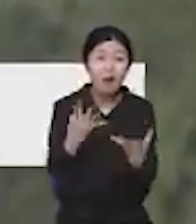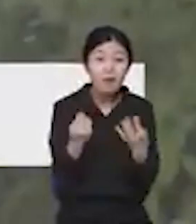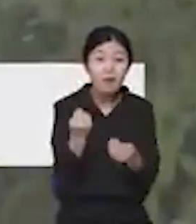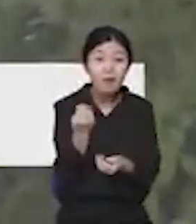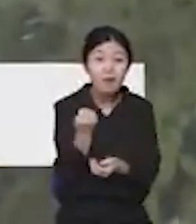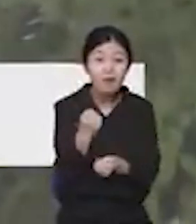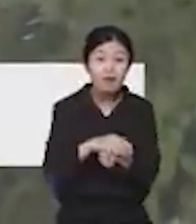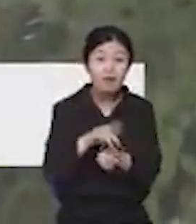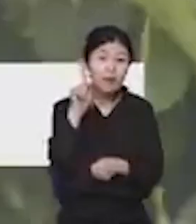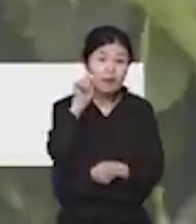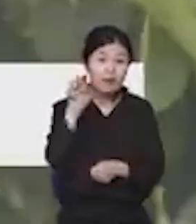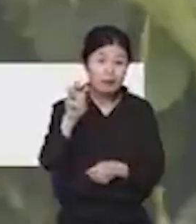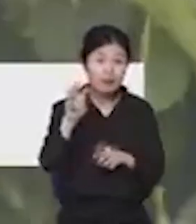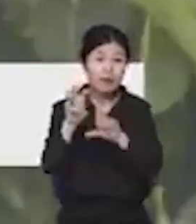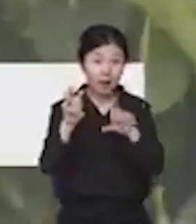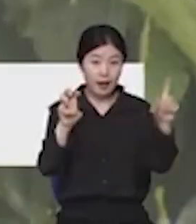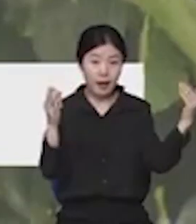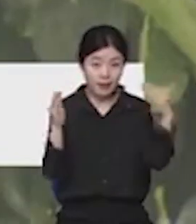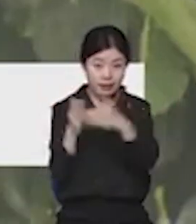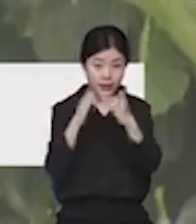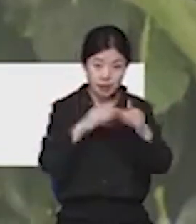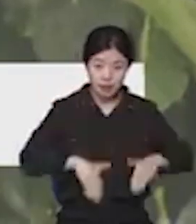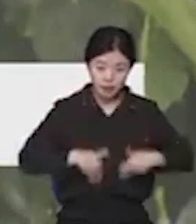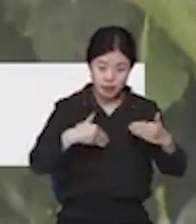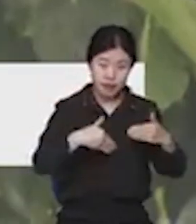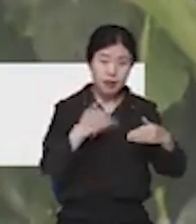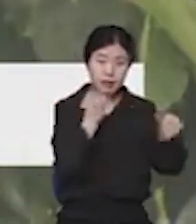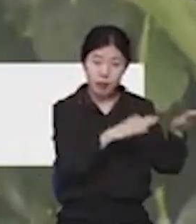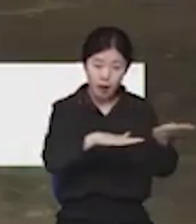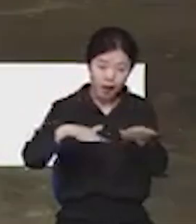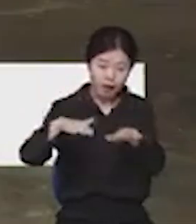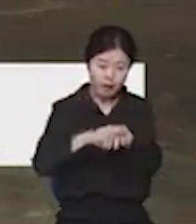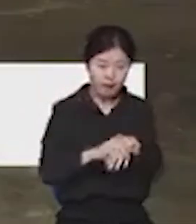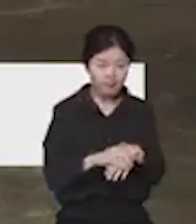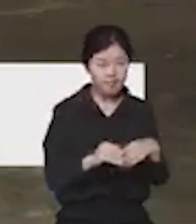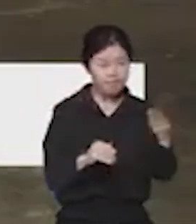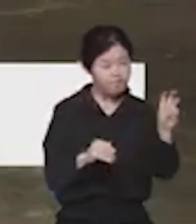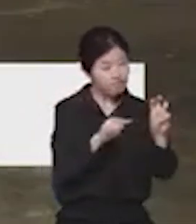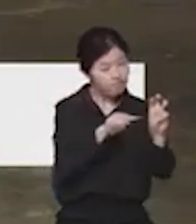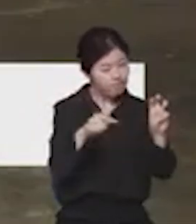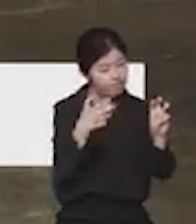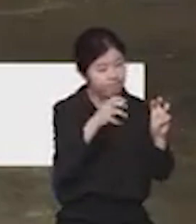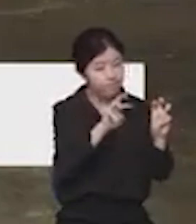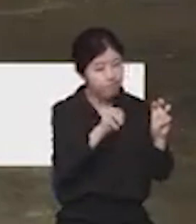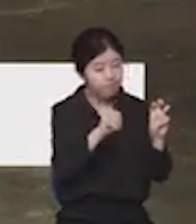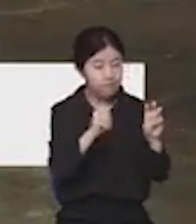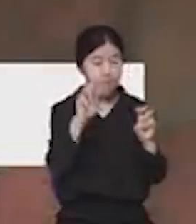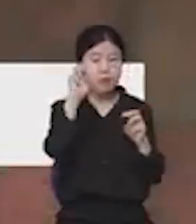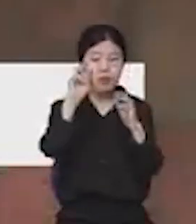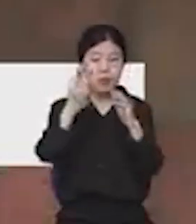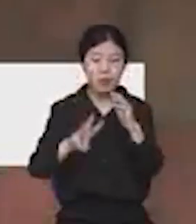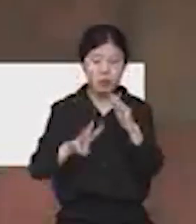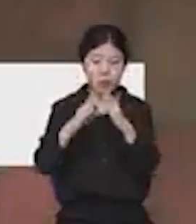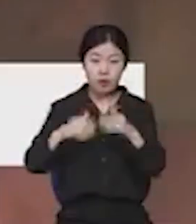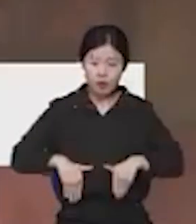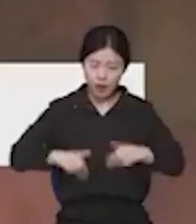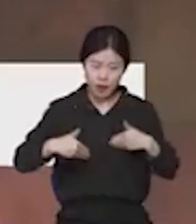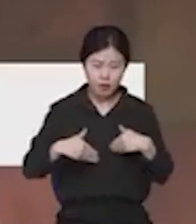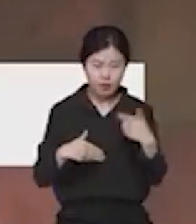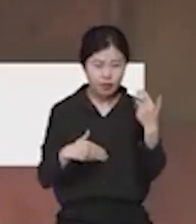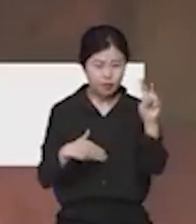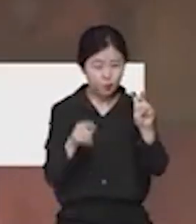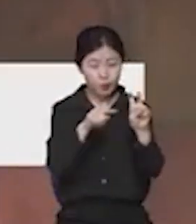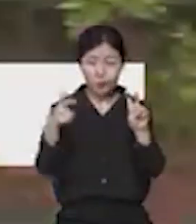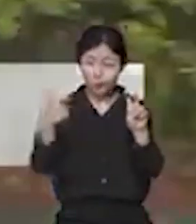내일 30일까지 전남 남해안이 30에서 80mm, 광주 전라남도는 20에서 60mm 예상이